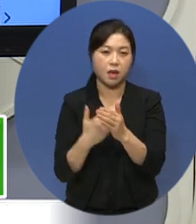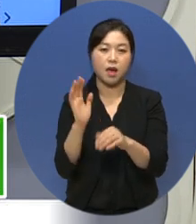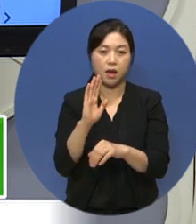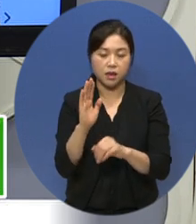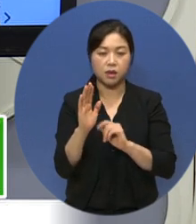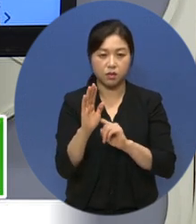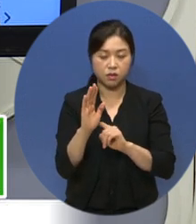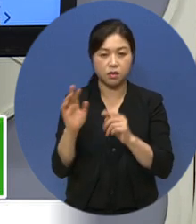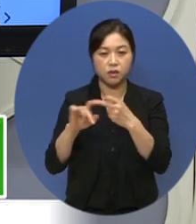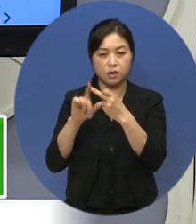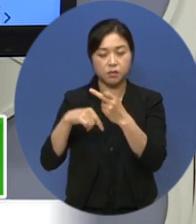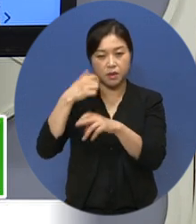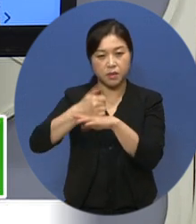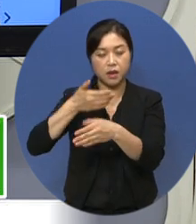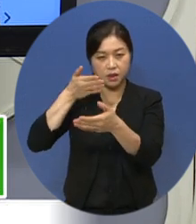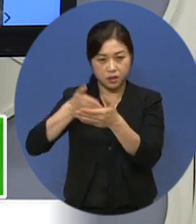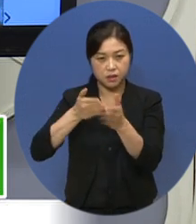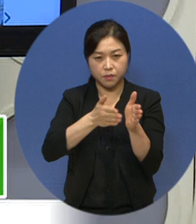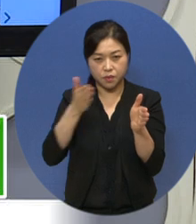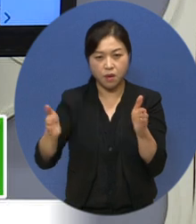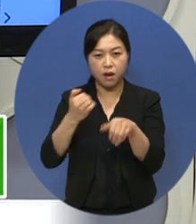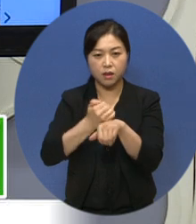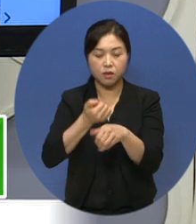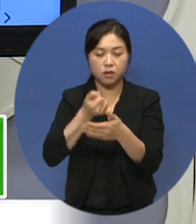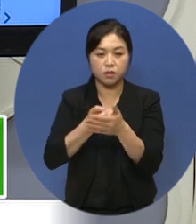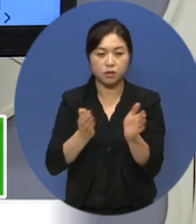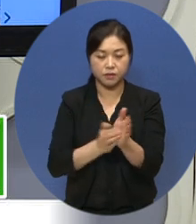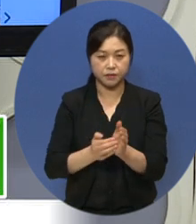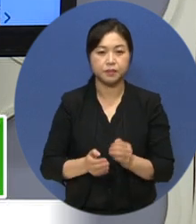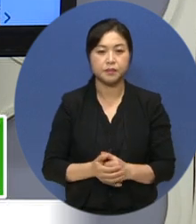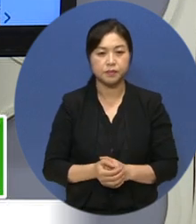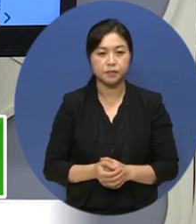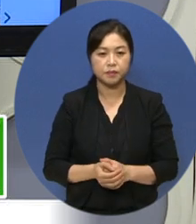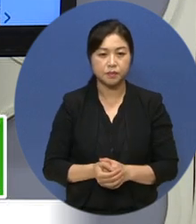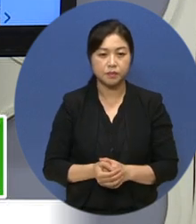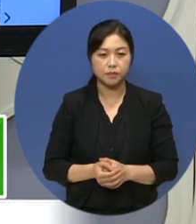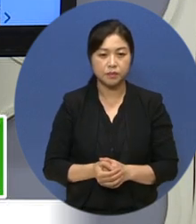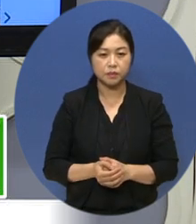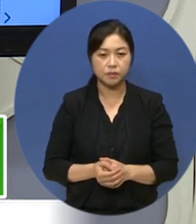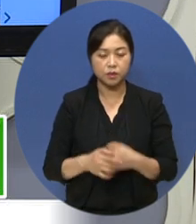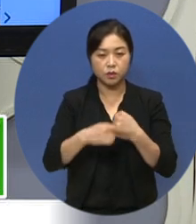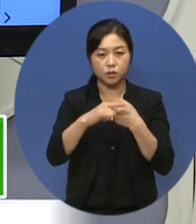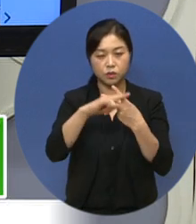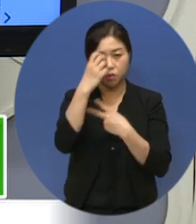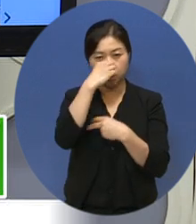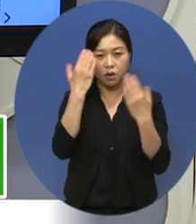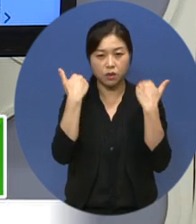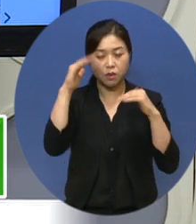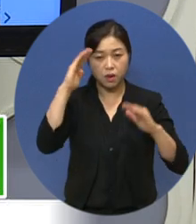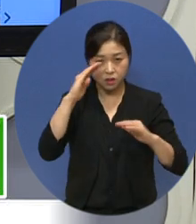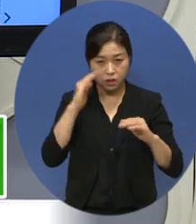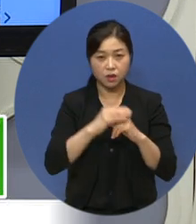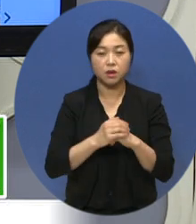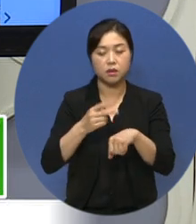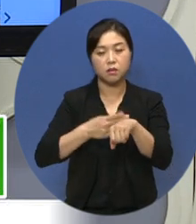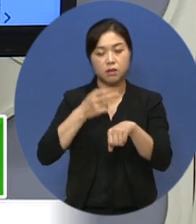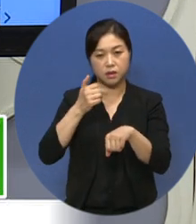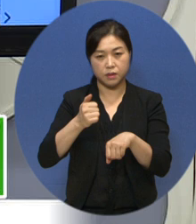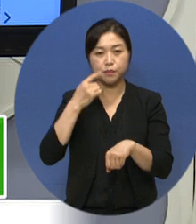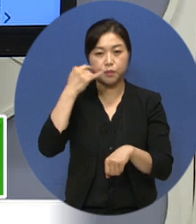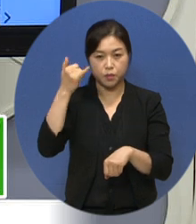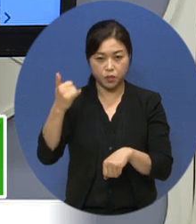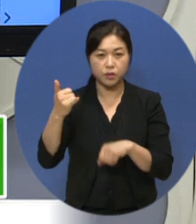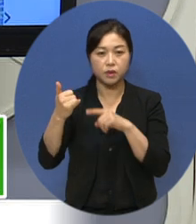연말까지 연장하기로 김 급 결정했는데요 이에 따라 모든 초 중 고교 학생들은 물론 교사와